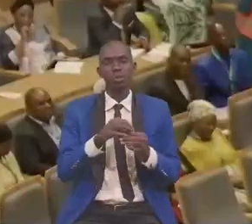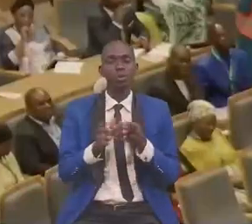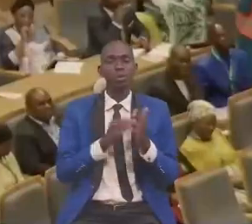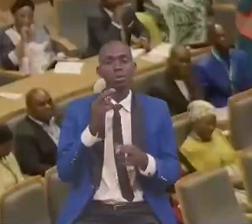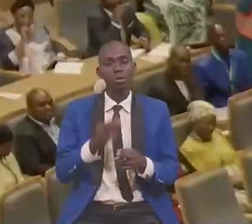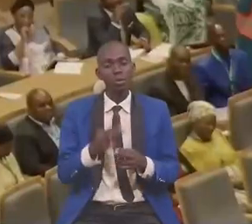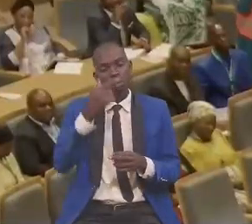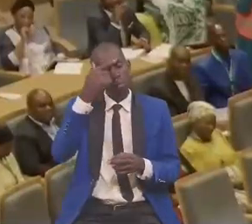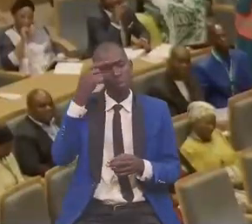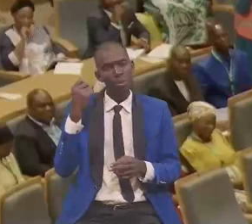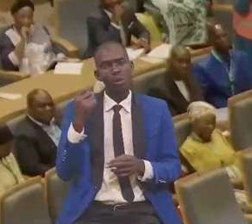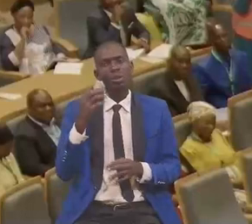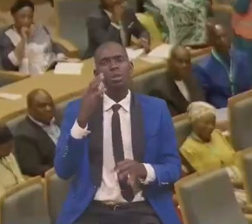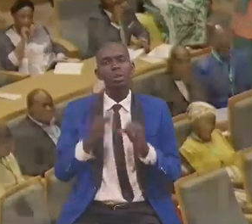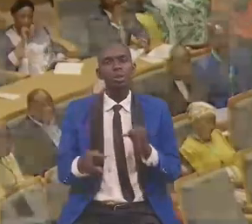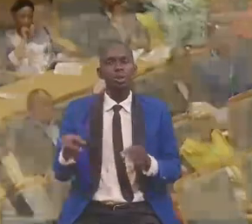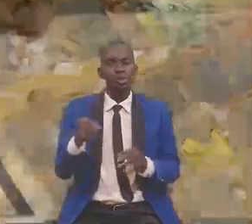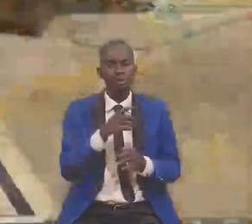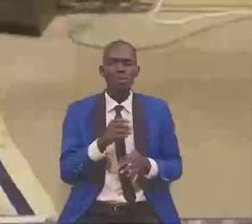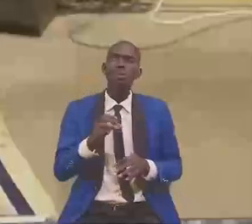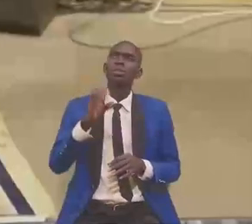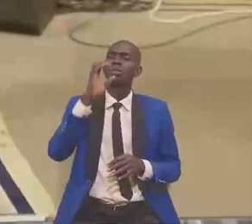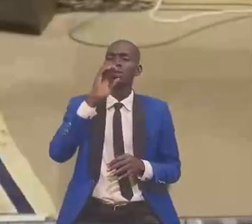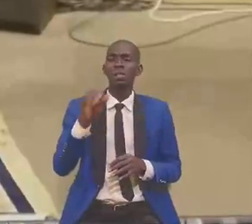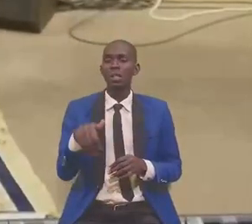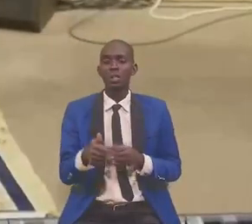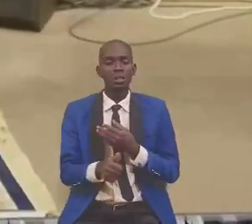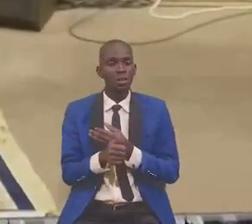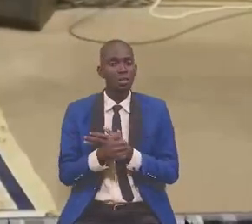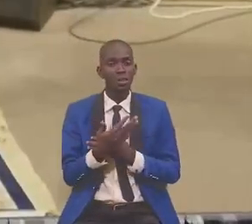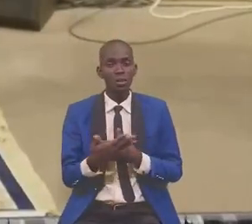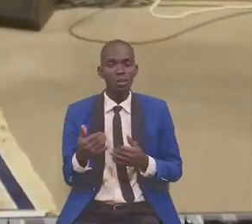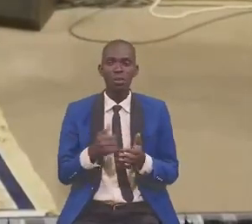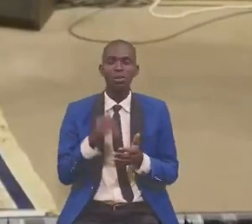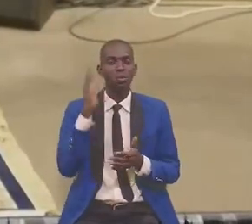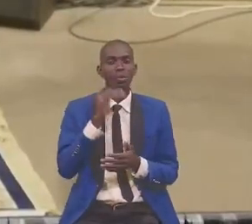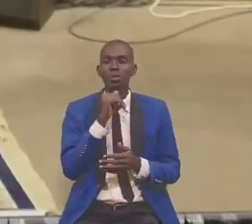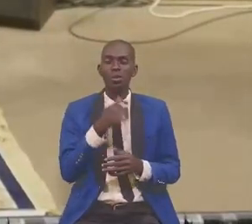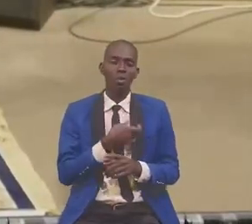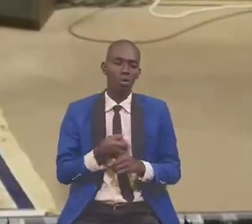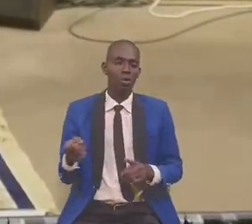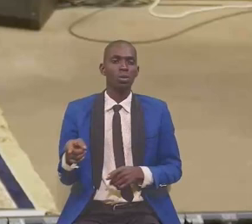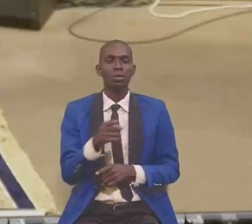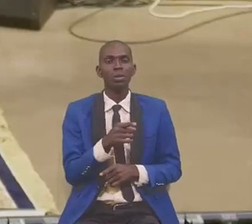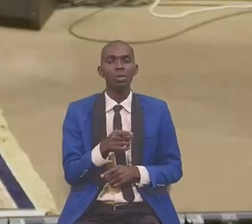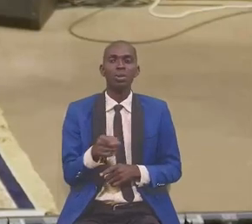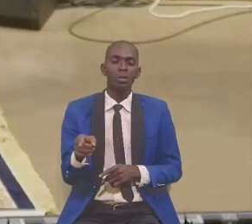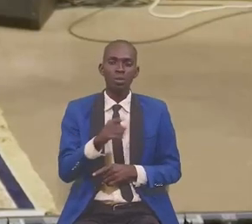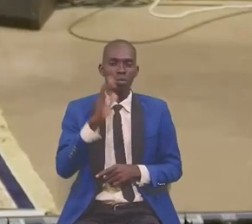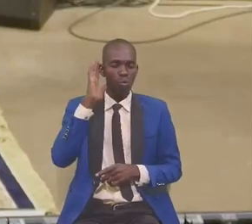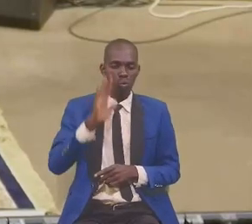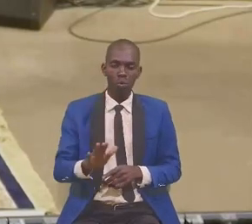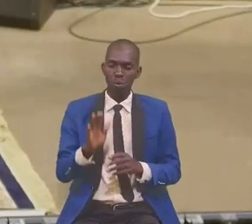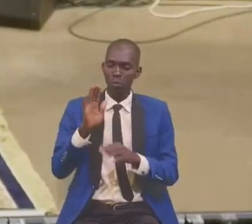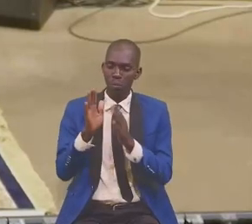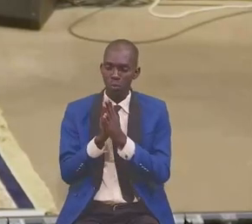Parce qu'ils boivent quelques breuvages mortels, il ne leur fera point de mal. Ils imposeront les mains aux malades. Qu'est-ce